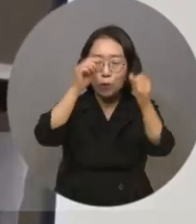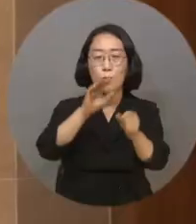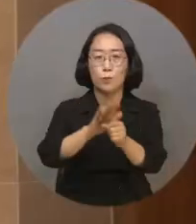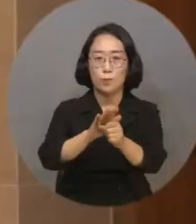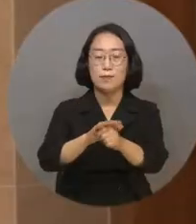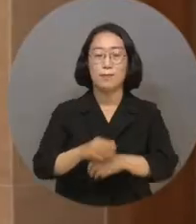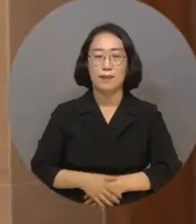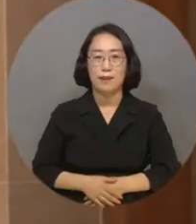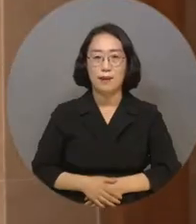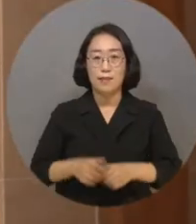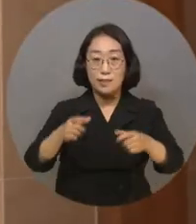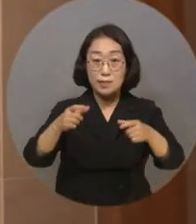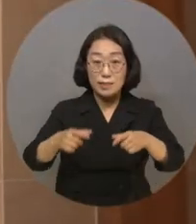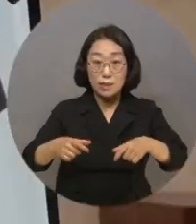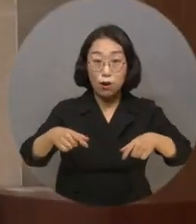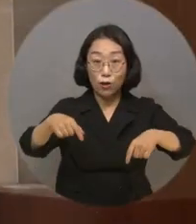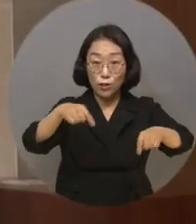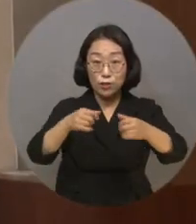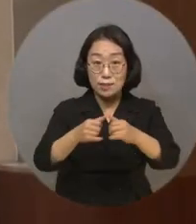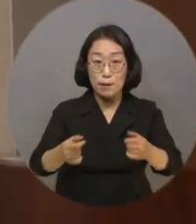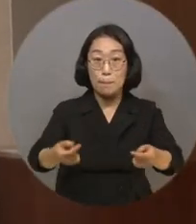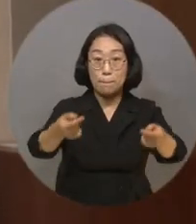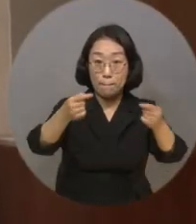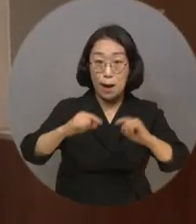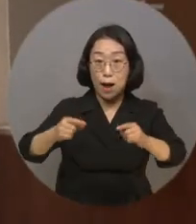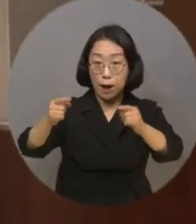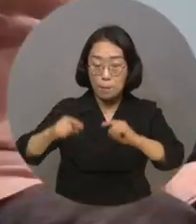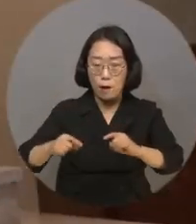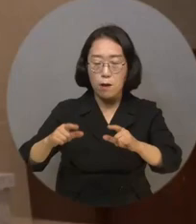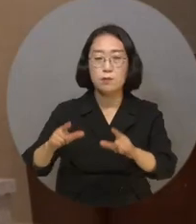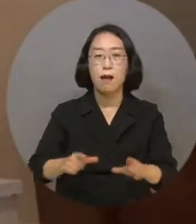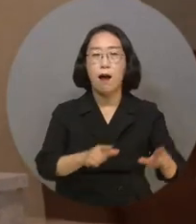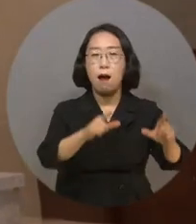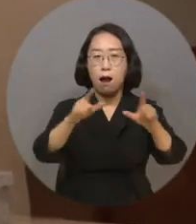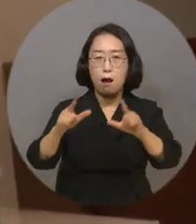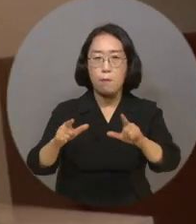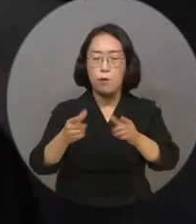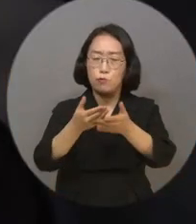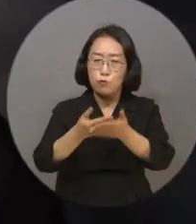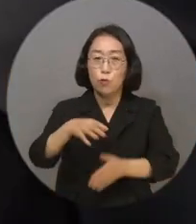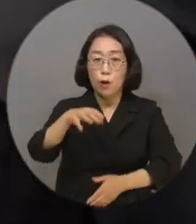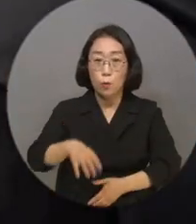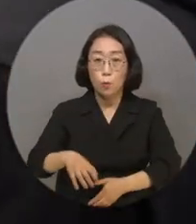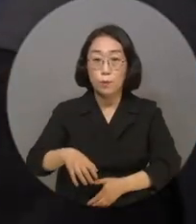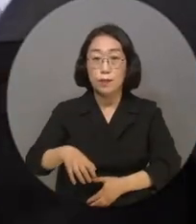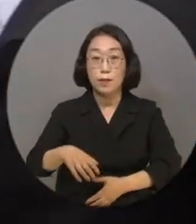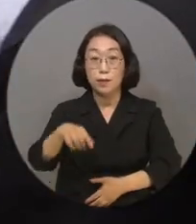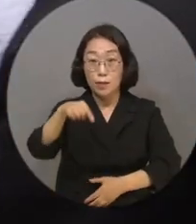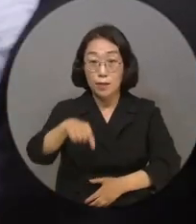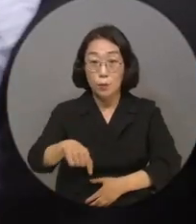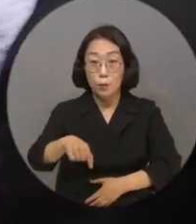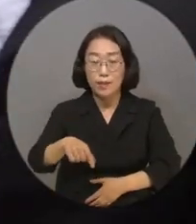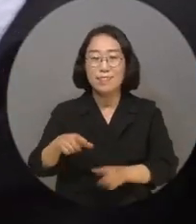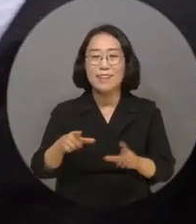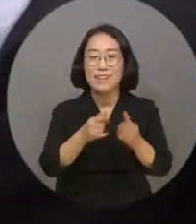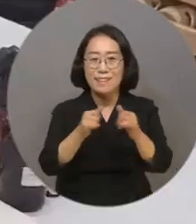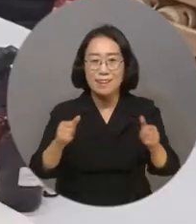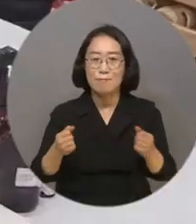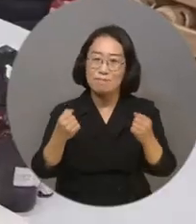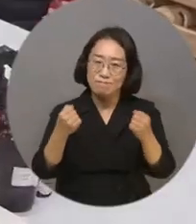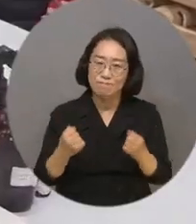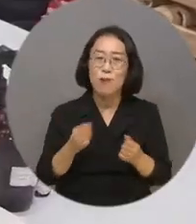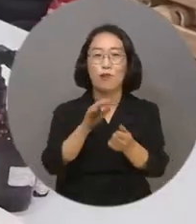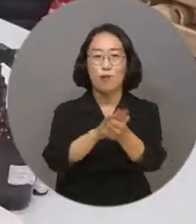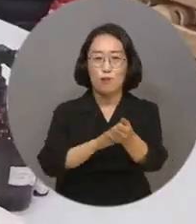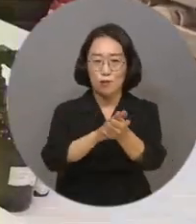하겠습니다. 지역 정치인들도 참여해 지역 장애인들 삶의 뿌리이기도 한 공동체 입주인들의 삶을 응원했습니다.